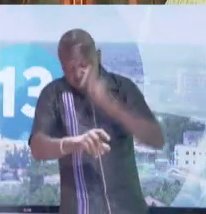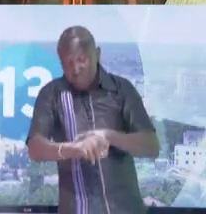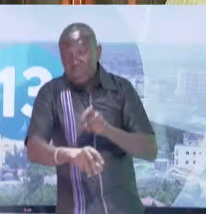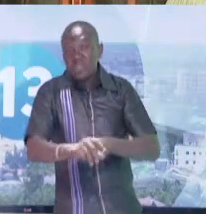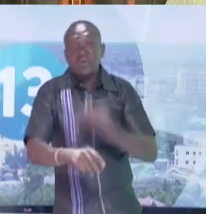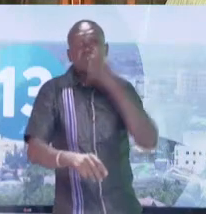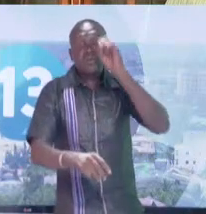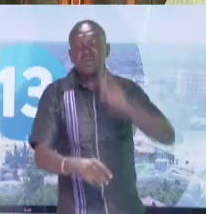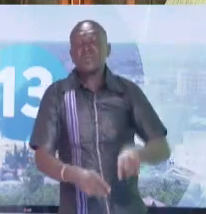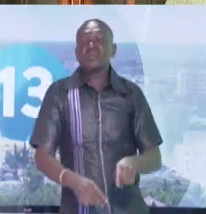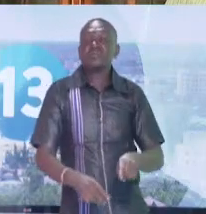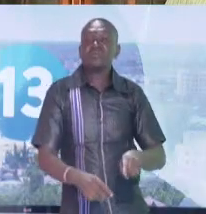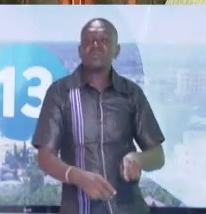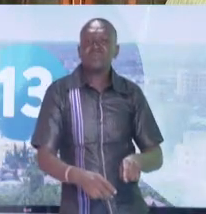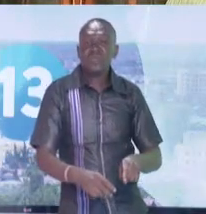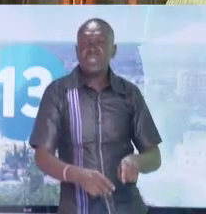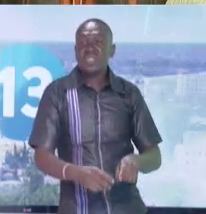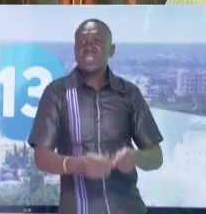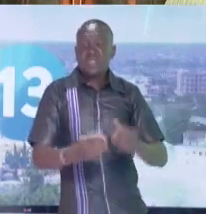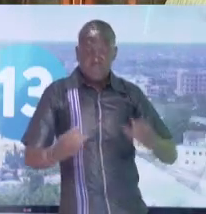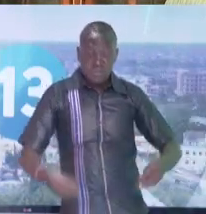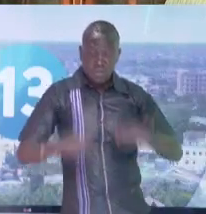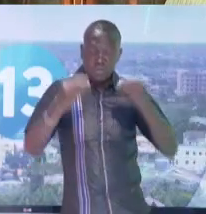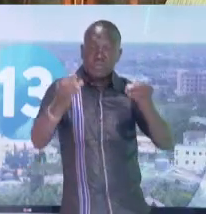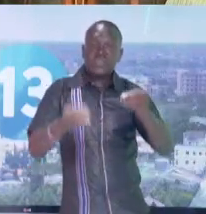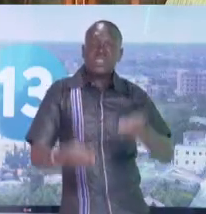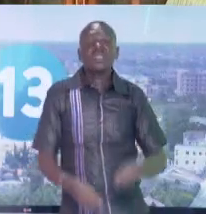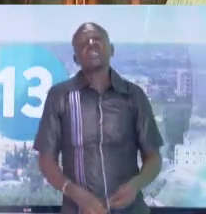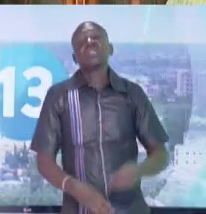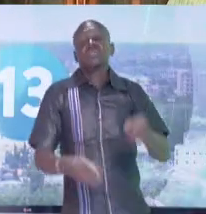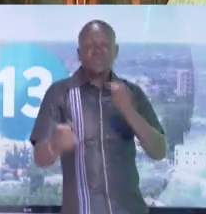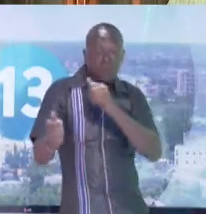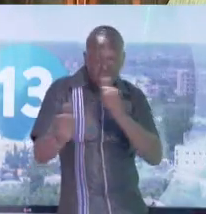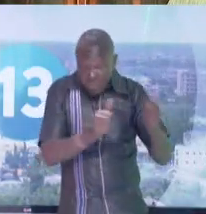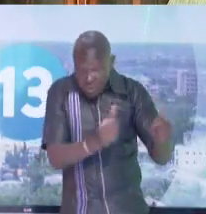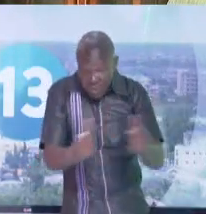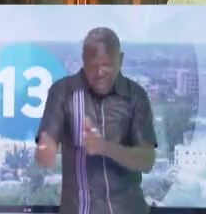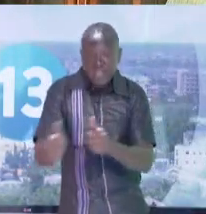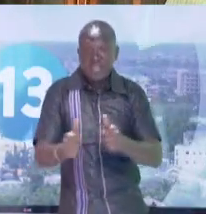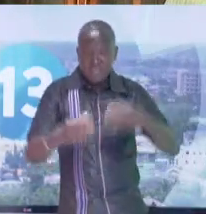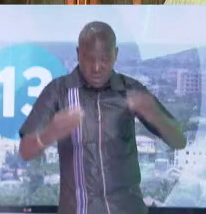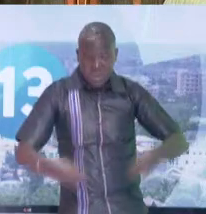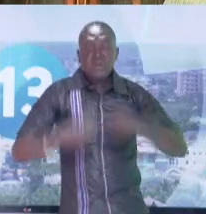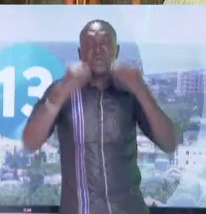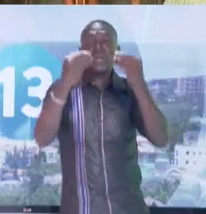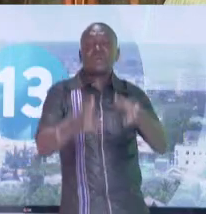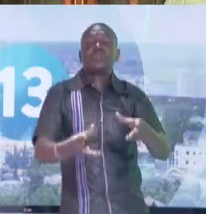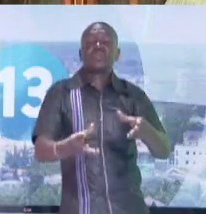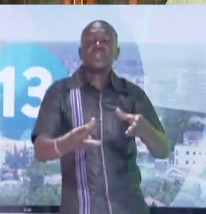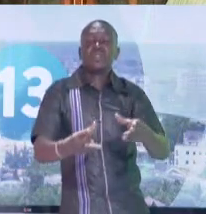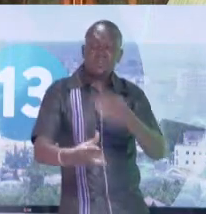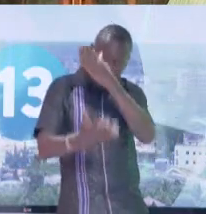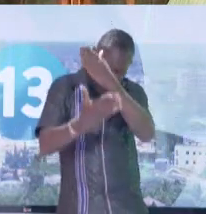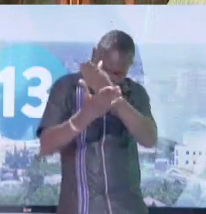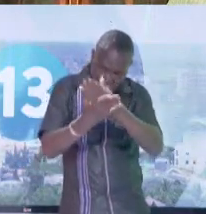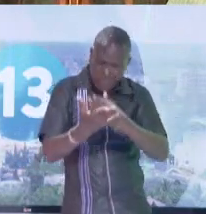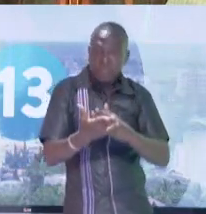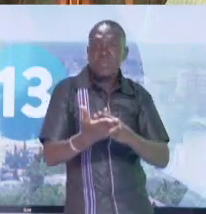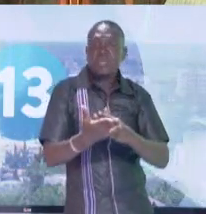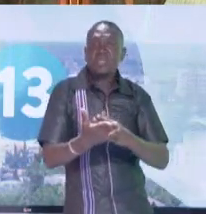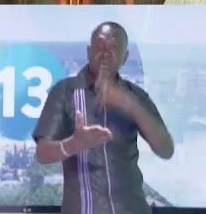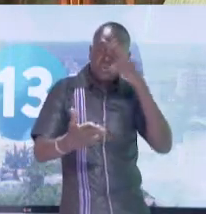donc lui apporter de l'oxygène. L'oxygène est apporté par le